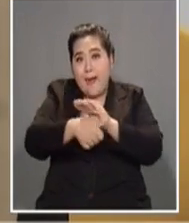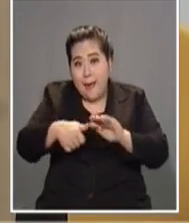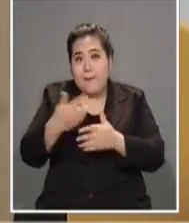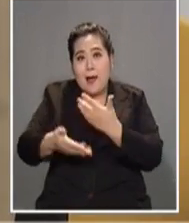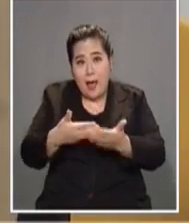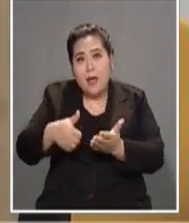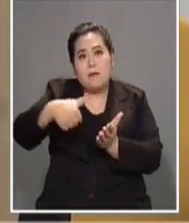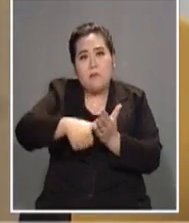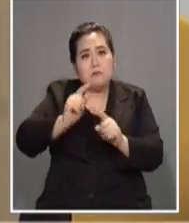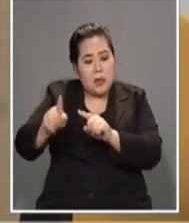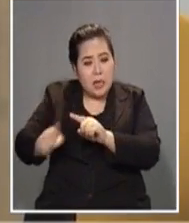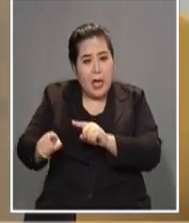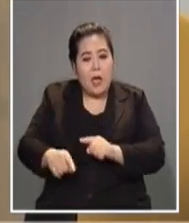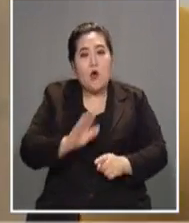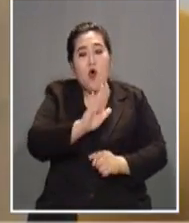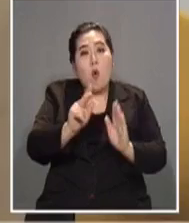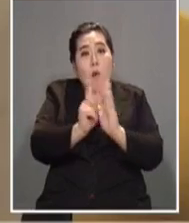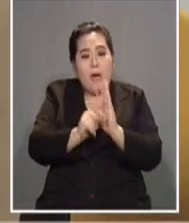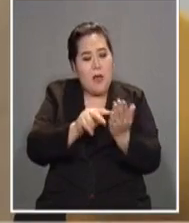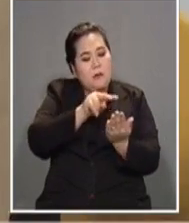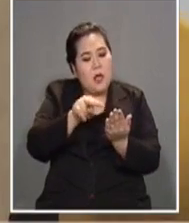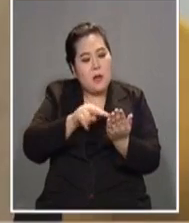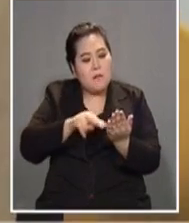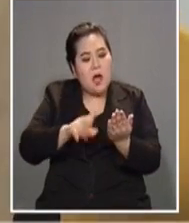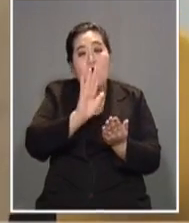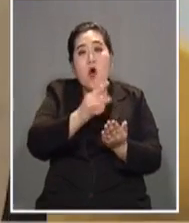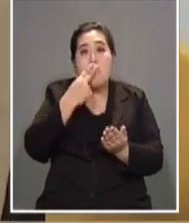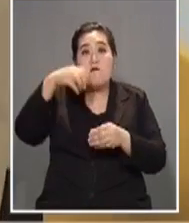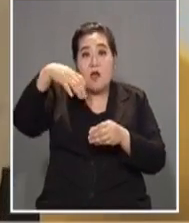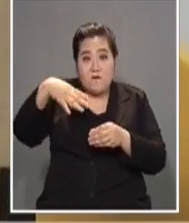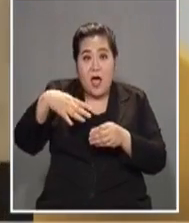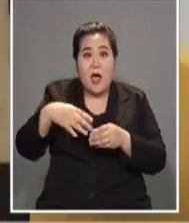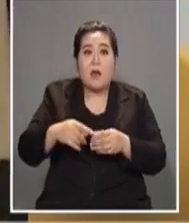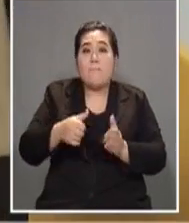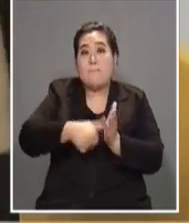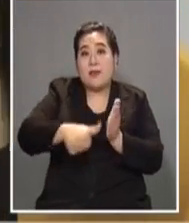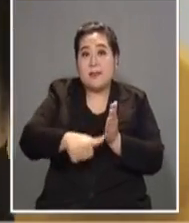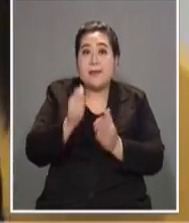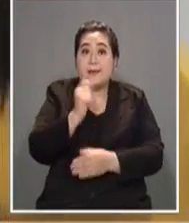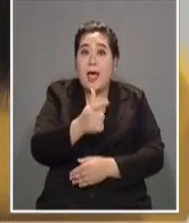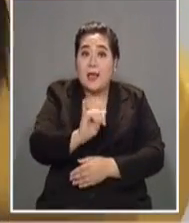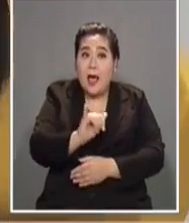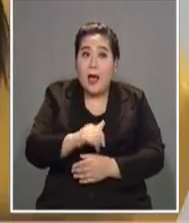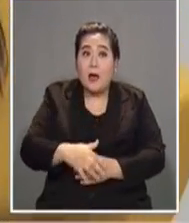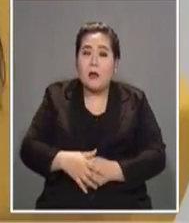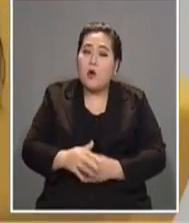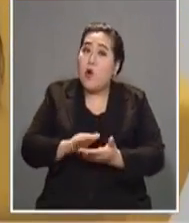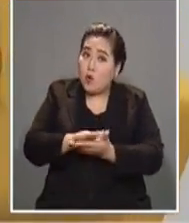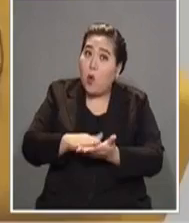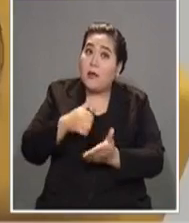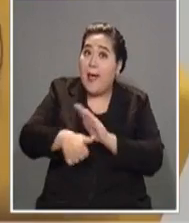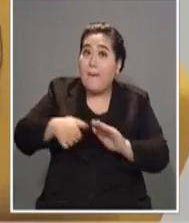รับจำนำหรือรับไว้โดยประการใดซึ่งของอันตนรู้ว่าเป็นของที่ยังไม่ได้เสียภาษี อันแล้วหนูซ่อนเร้นตรงไหนคะ